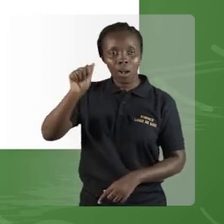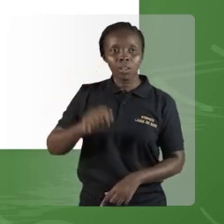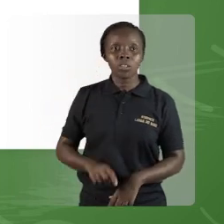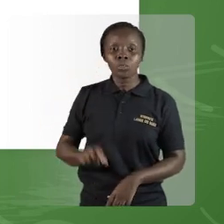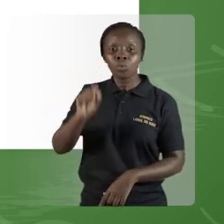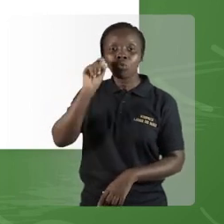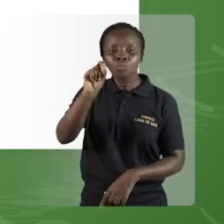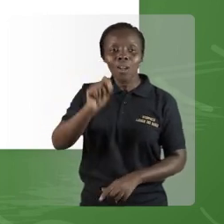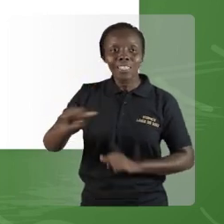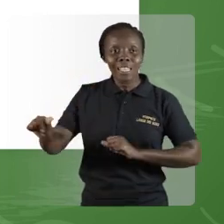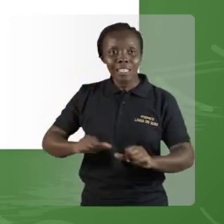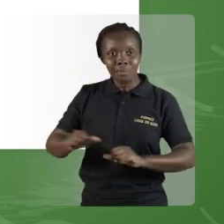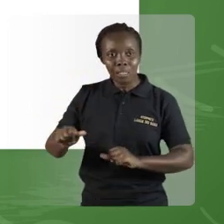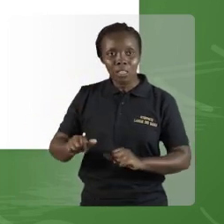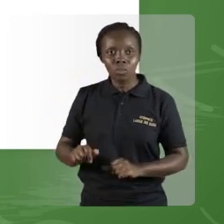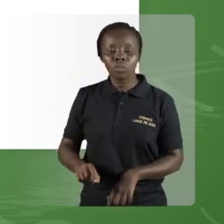de R.